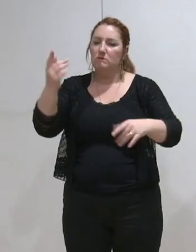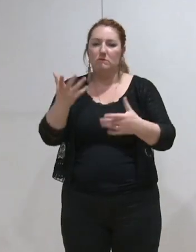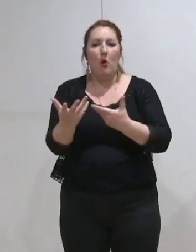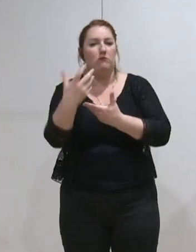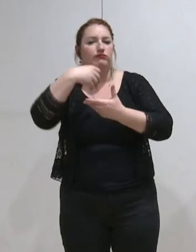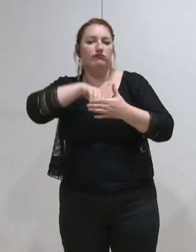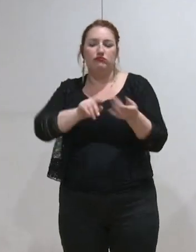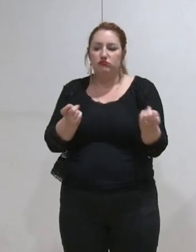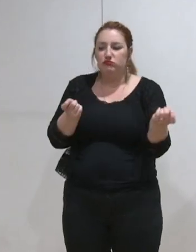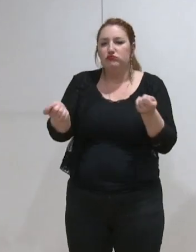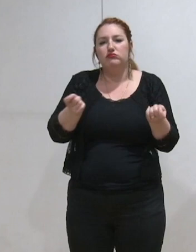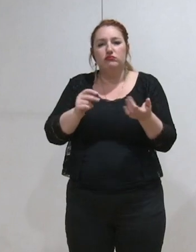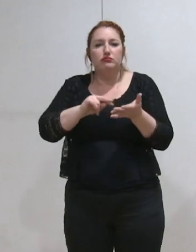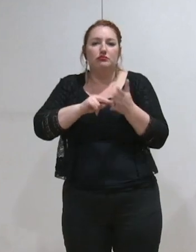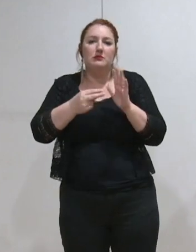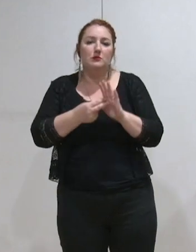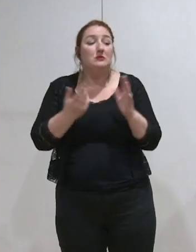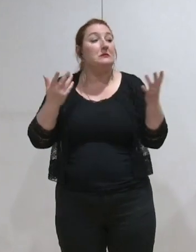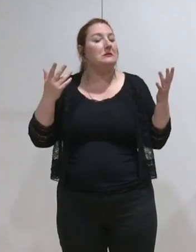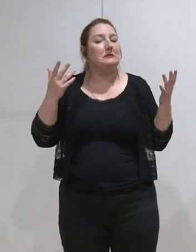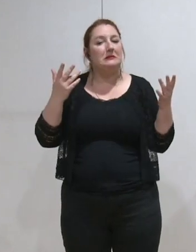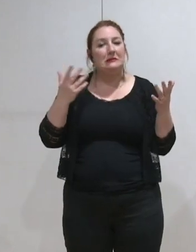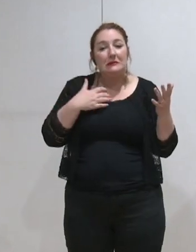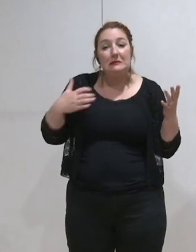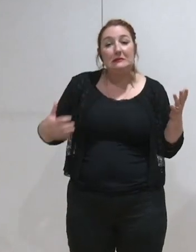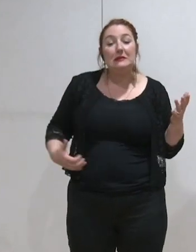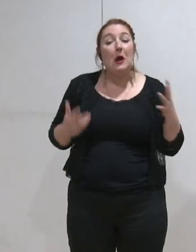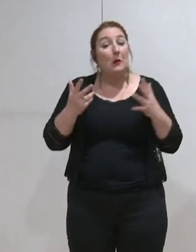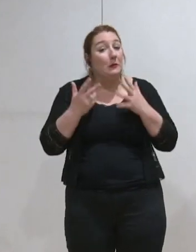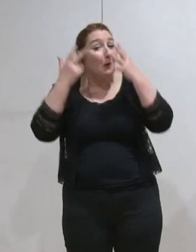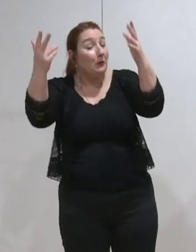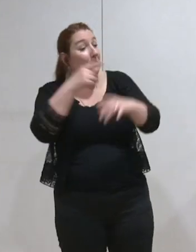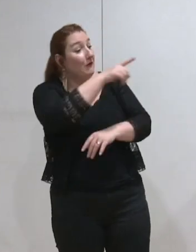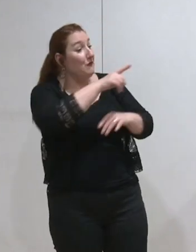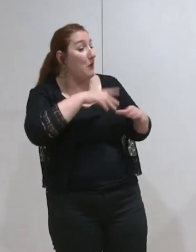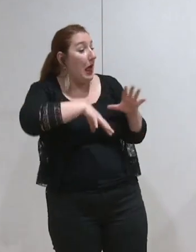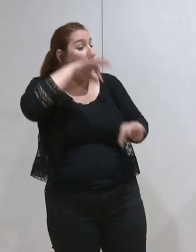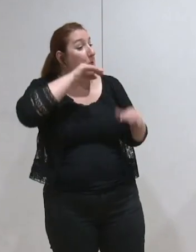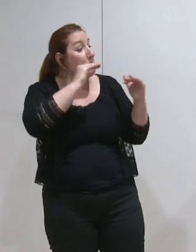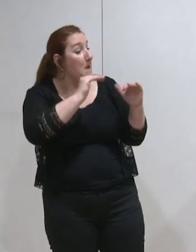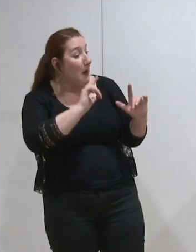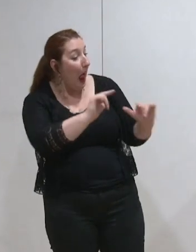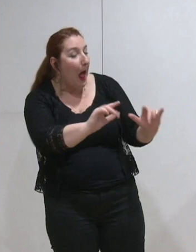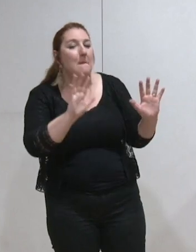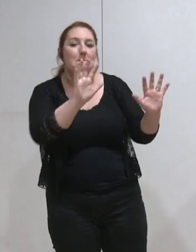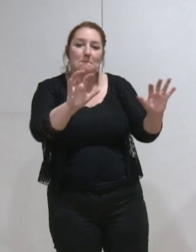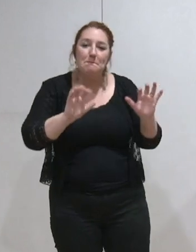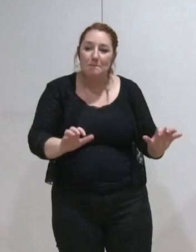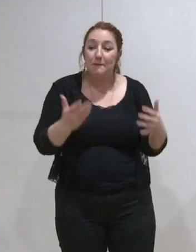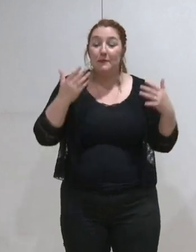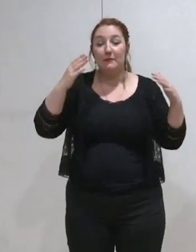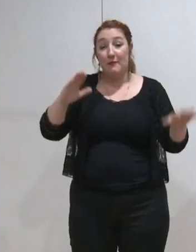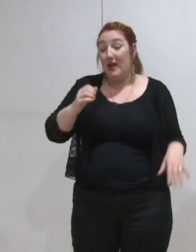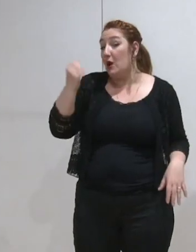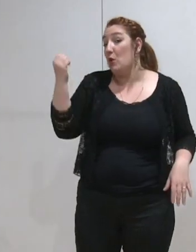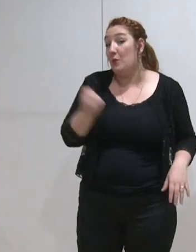serez toujours là dans 8 ans mais le comble c'est que pour faire passer la pilule à